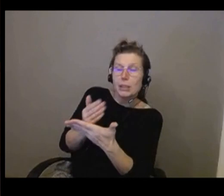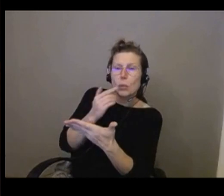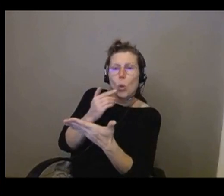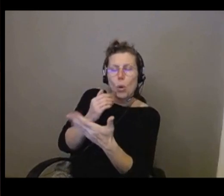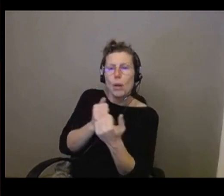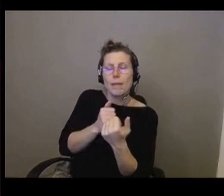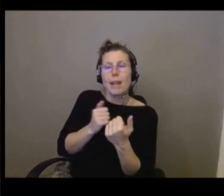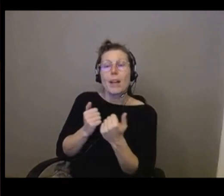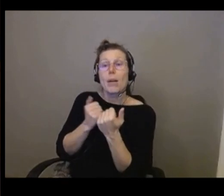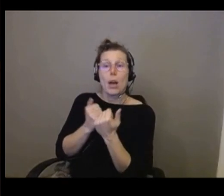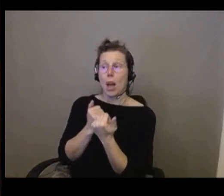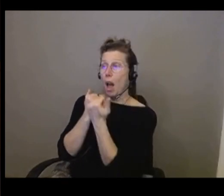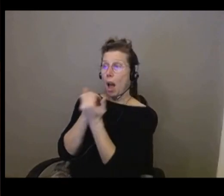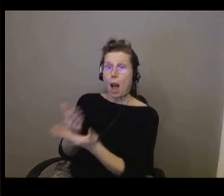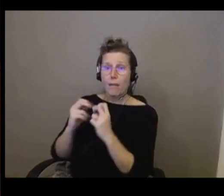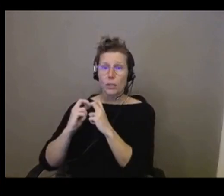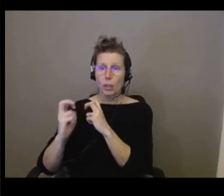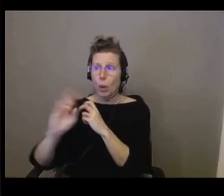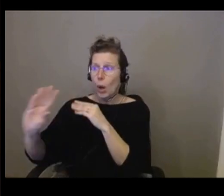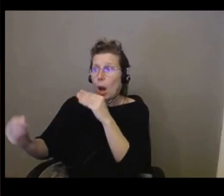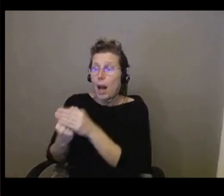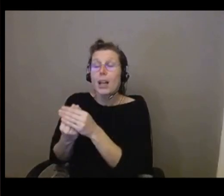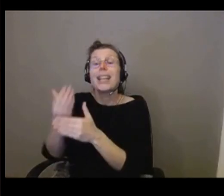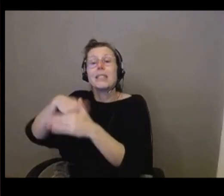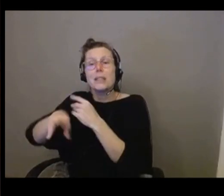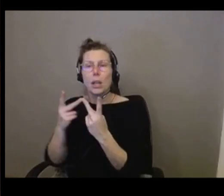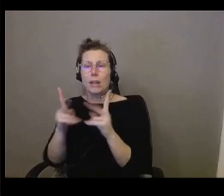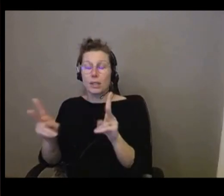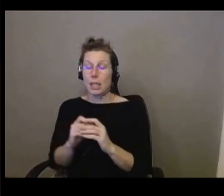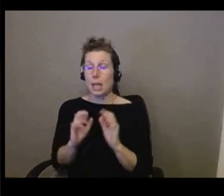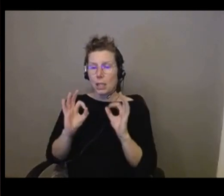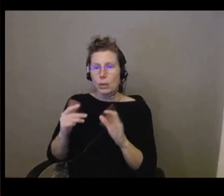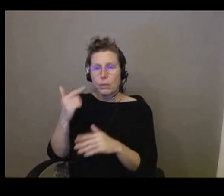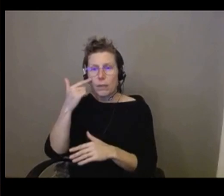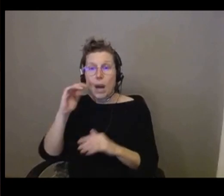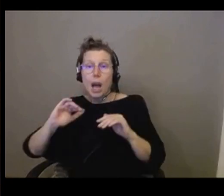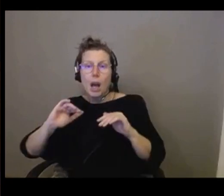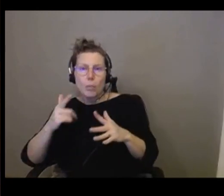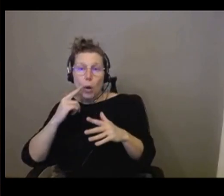vraiment comment on va s'inscrire dans un système de mobilité. On parlait, Marie, d'intermobilité,